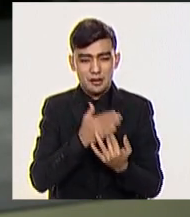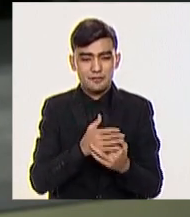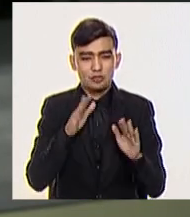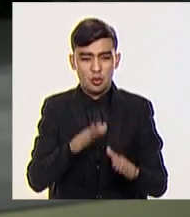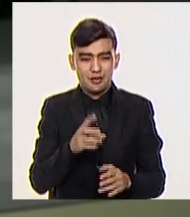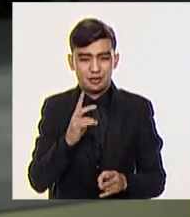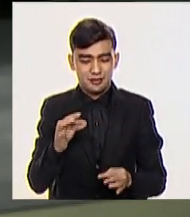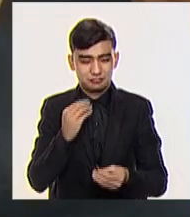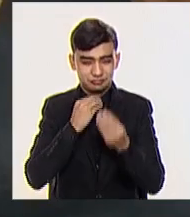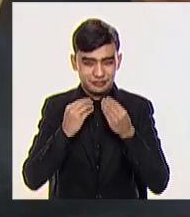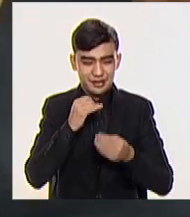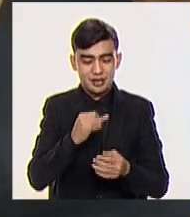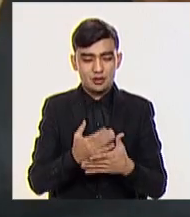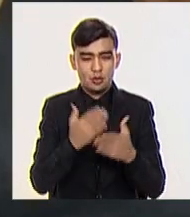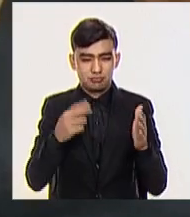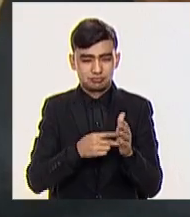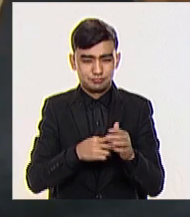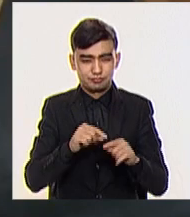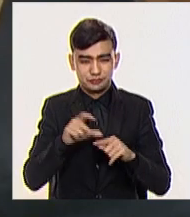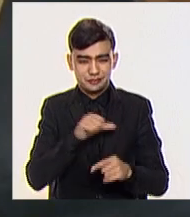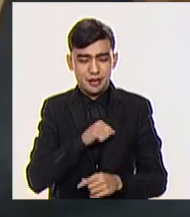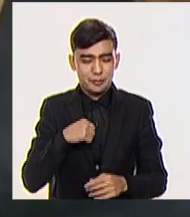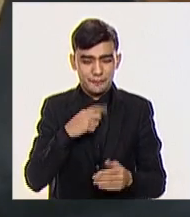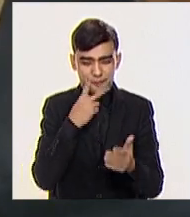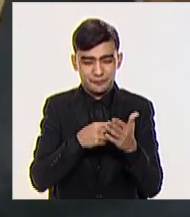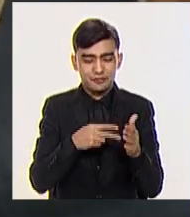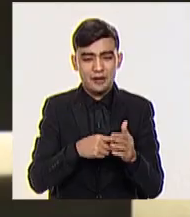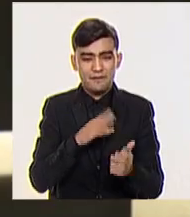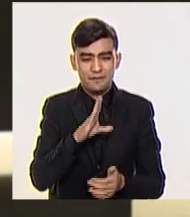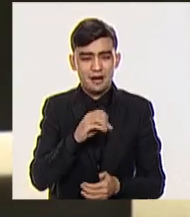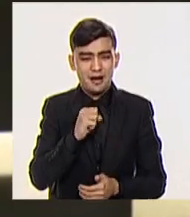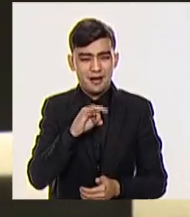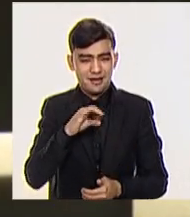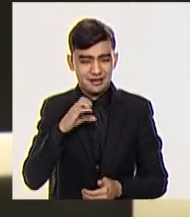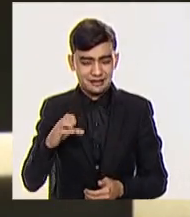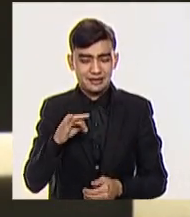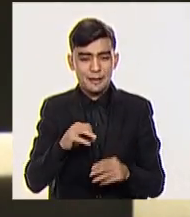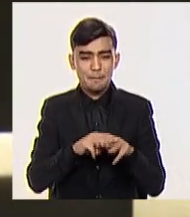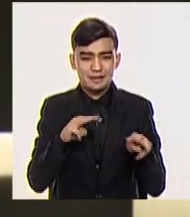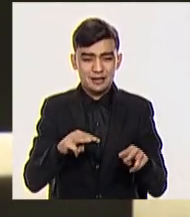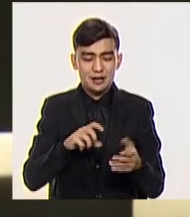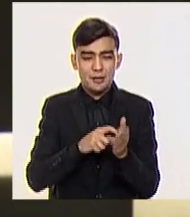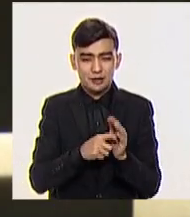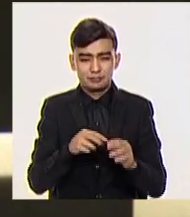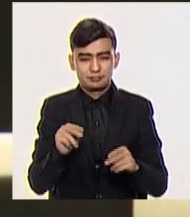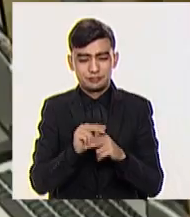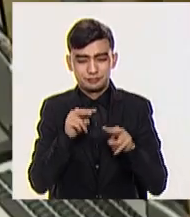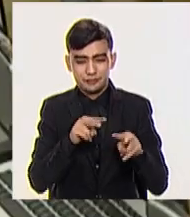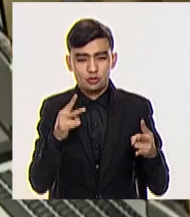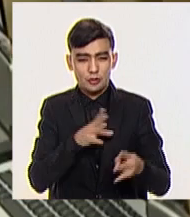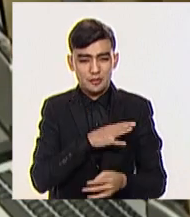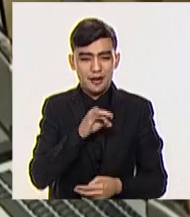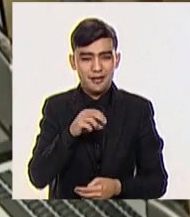половину только на питание. Рост цен на продукты самый высокий в ЕАЭС, а кабинет министров подправляет статистику, считает мажилисмен